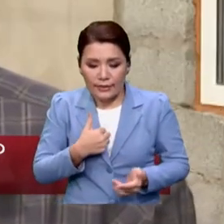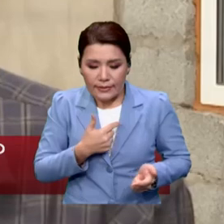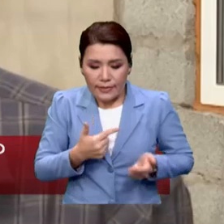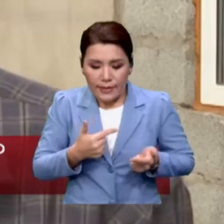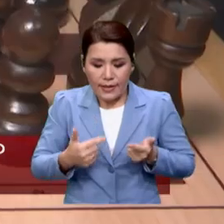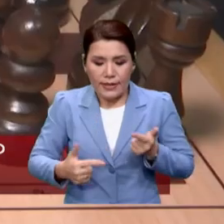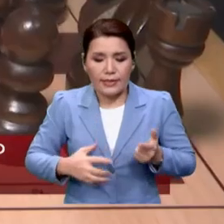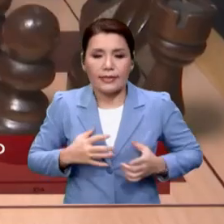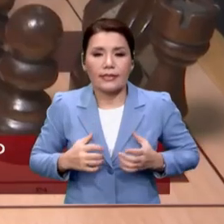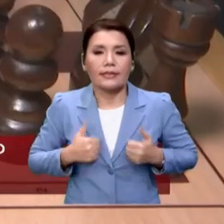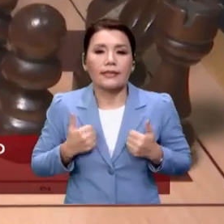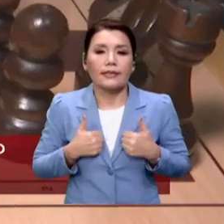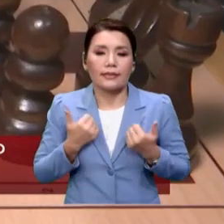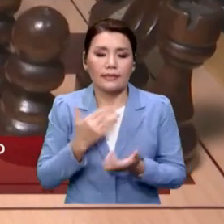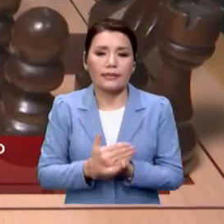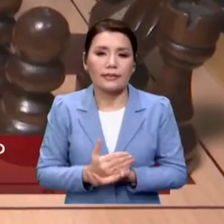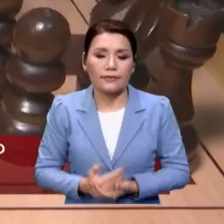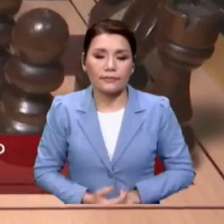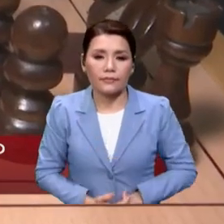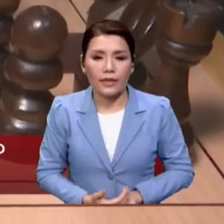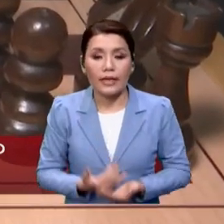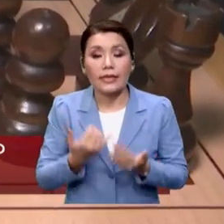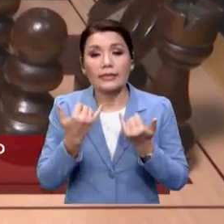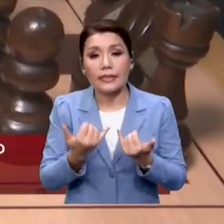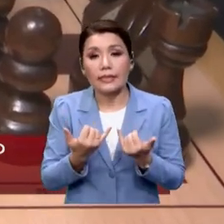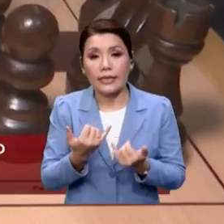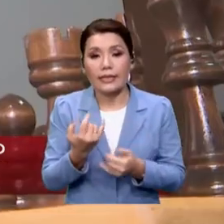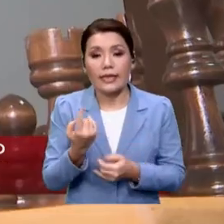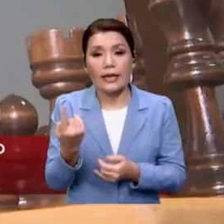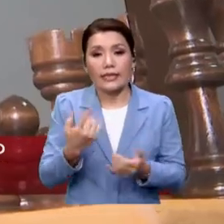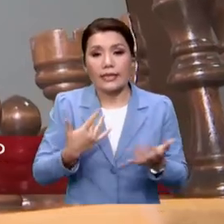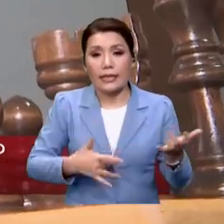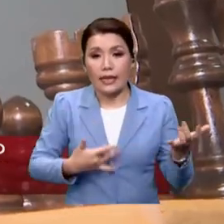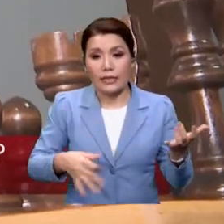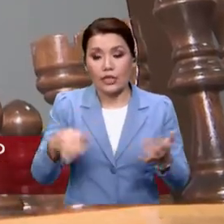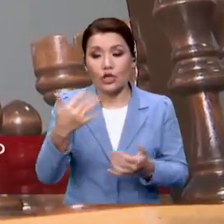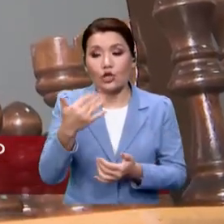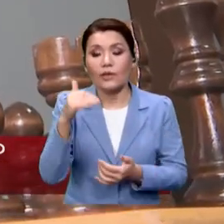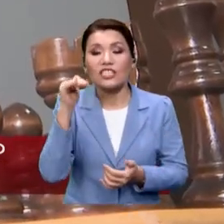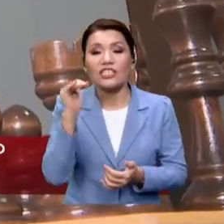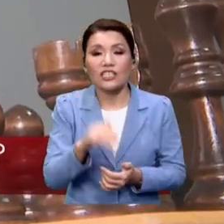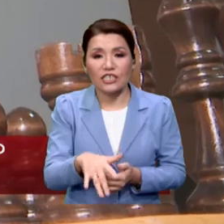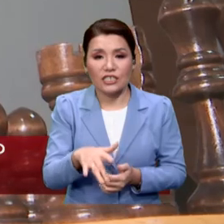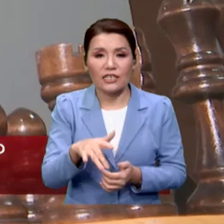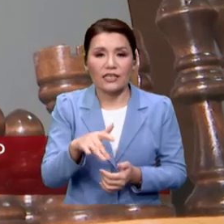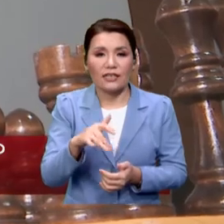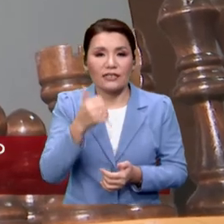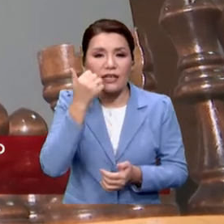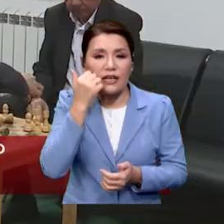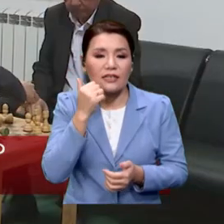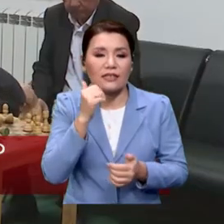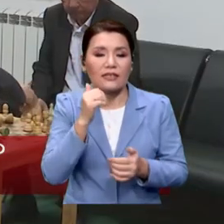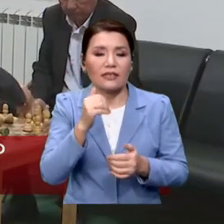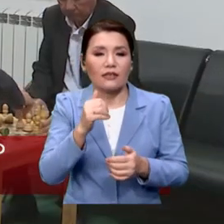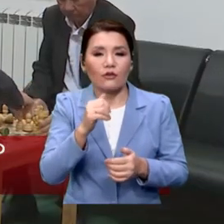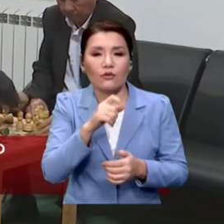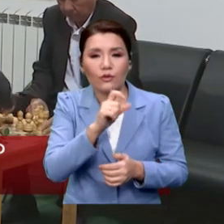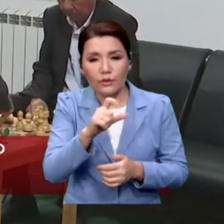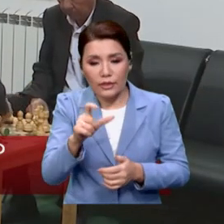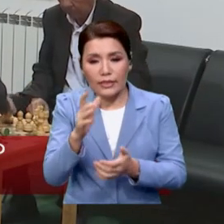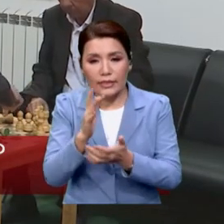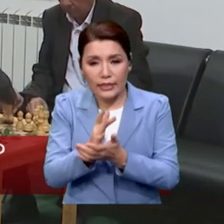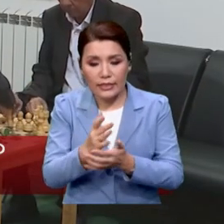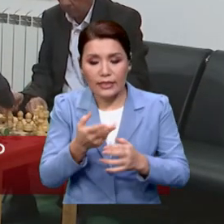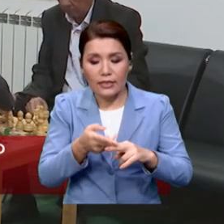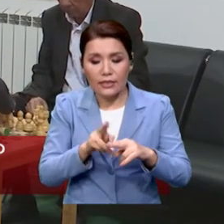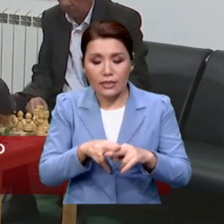бастап жатырмын да. Қазір бір ғана Тараздың өзінде 50 мыңға жуық еңбек ардагері бар. Ардагерлер кеңесі жыл сайын